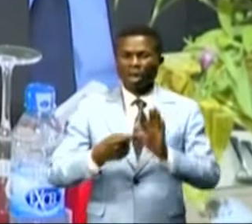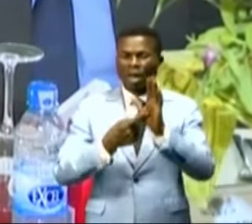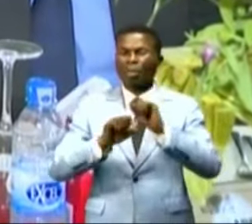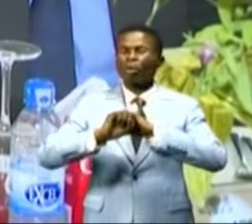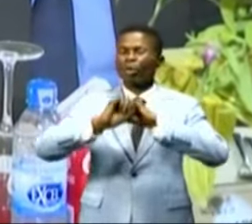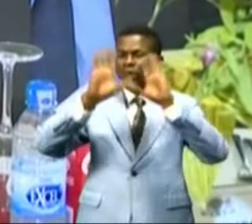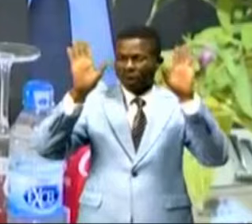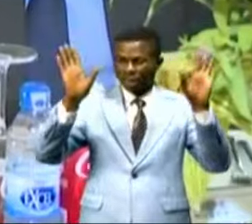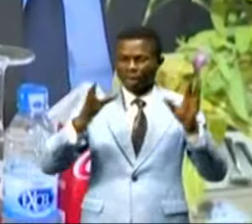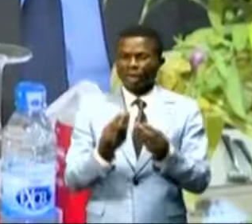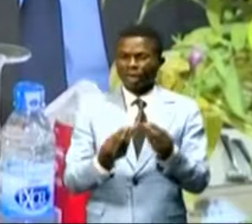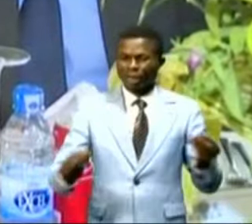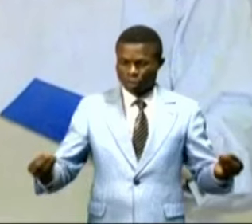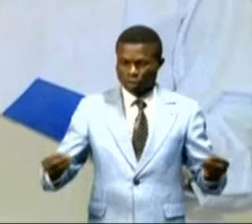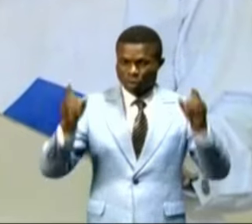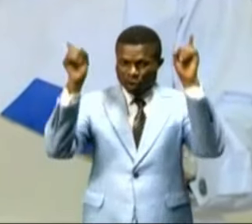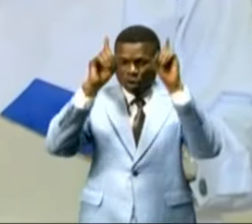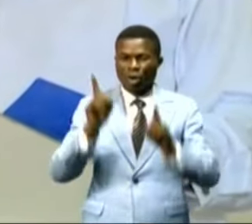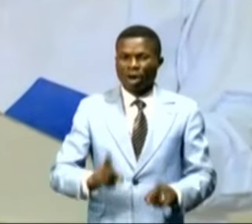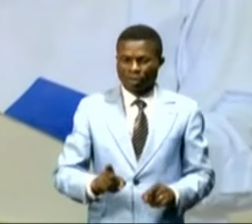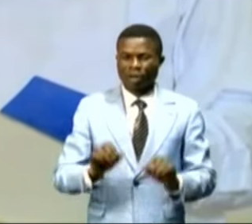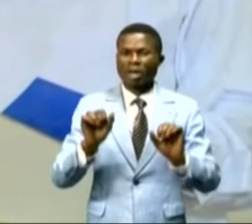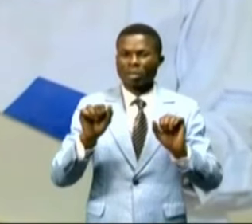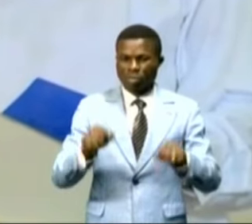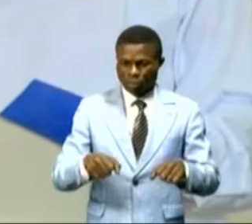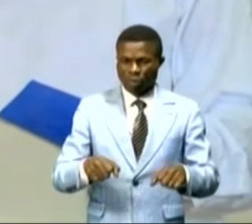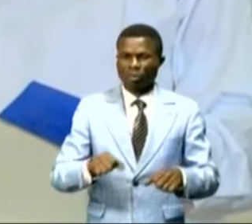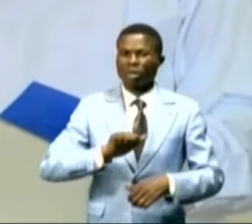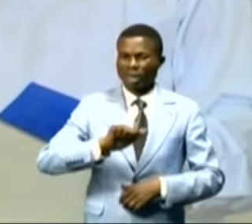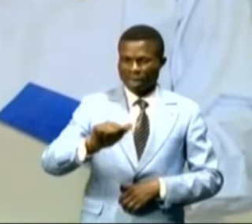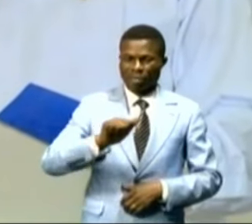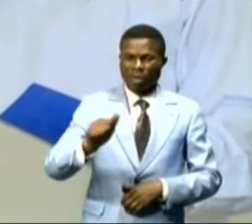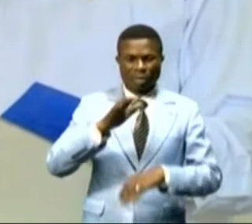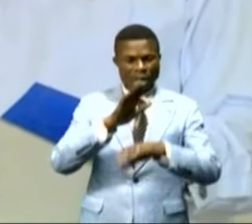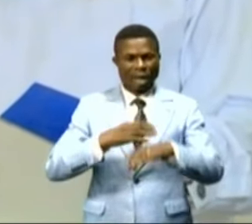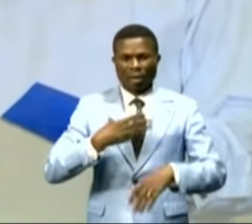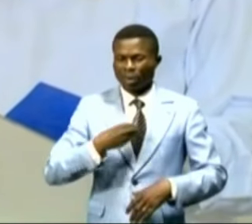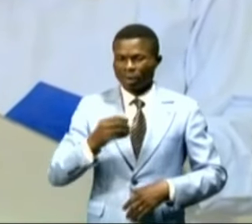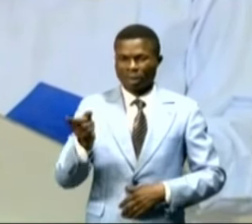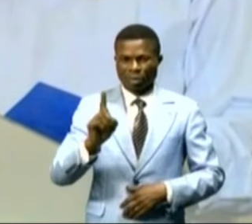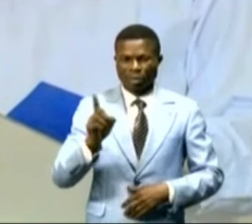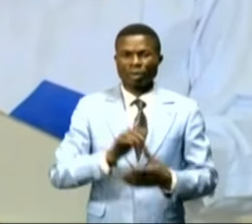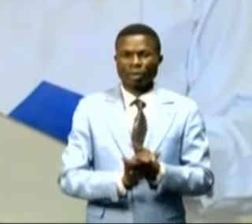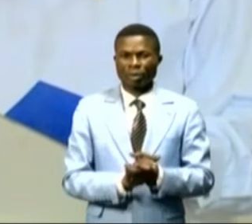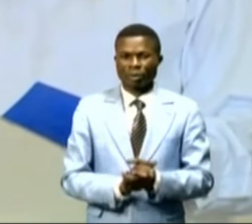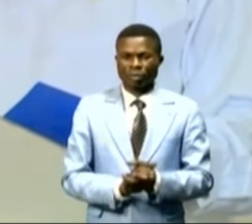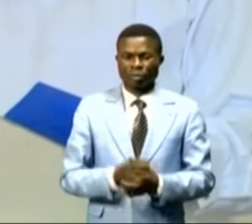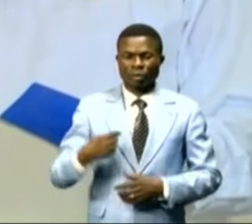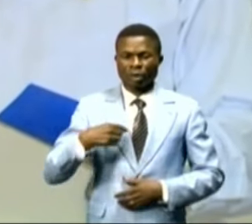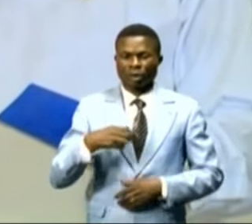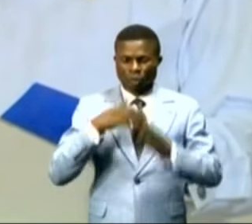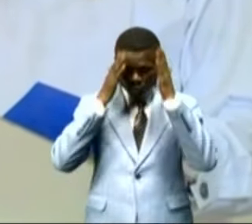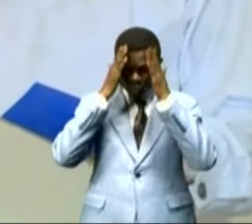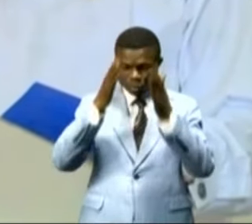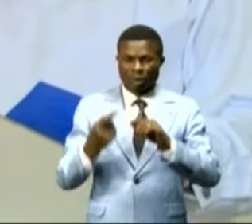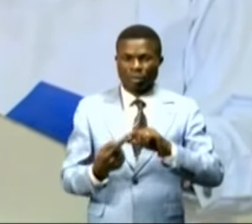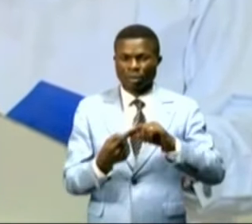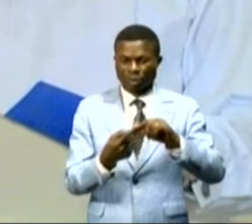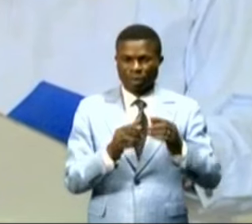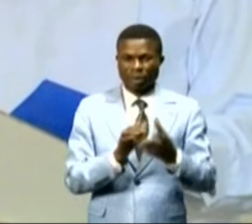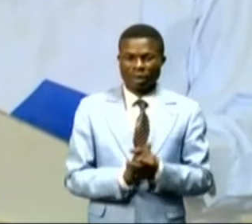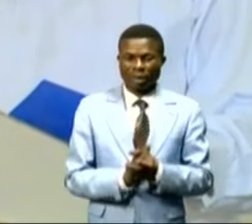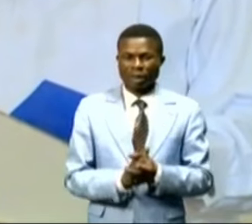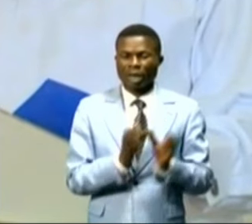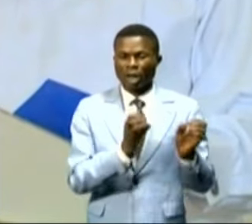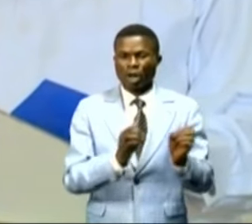trouver des solutions africaines aux problèmes africains. Notre transition a été particulière. Elle a été menée